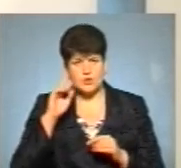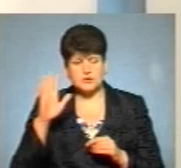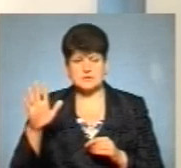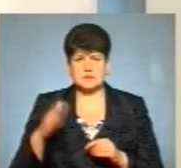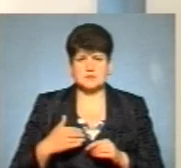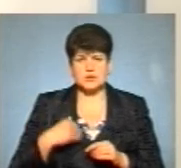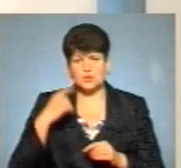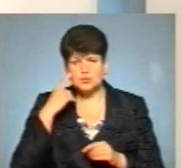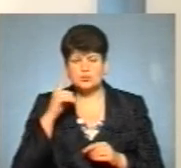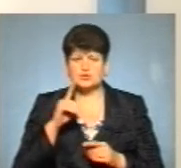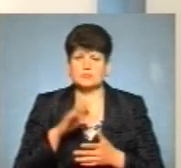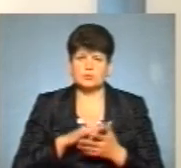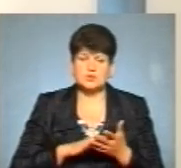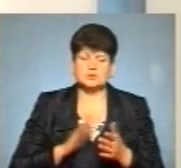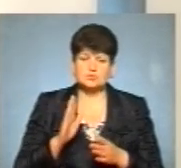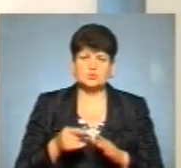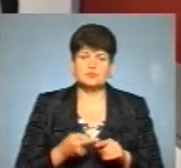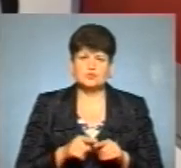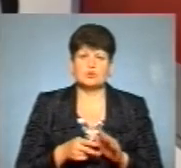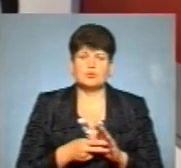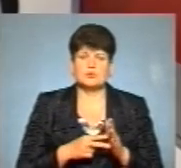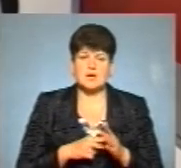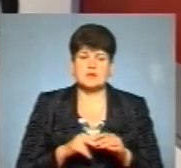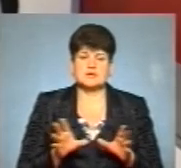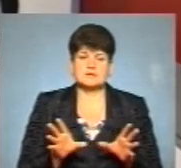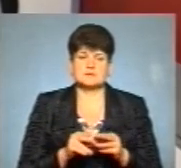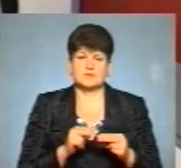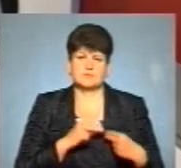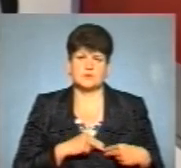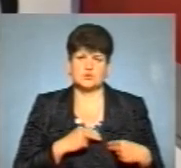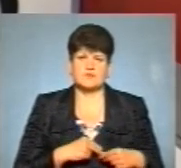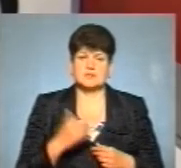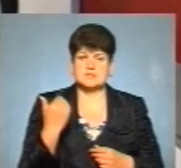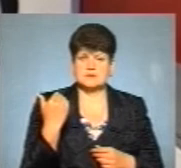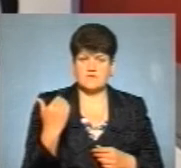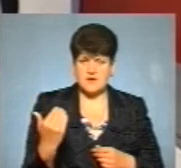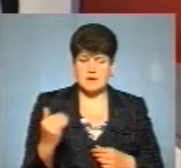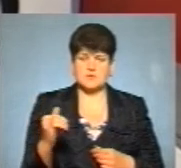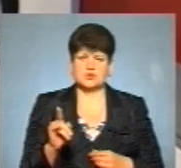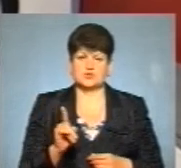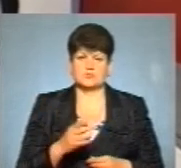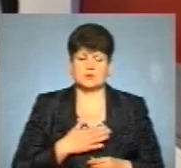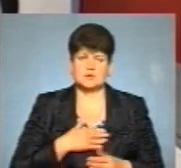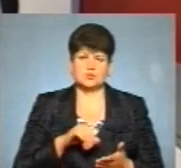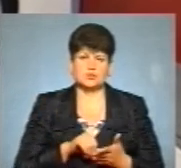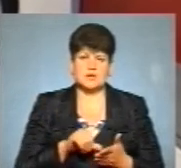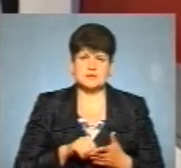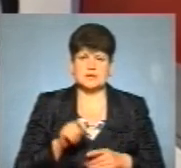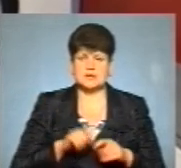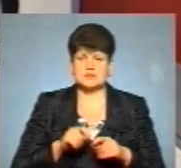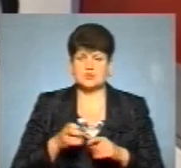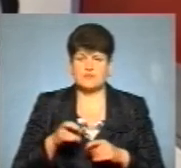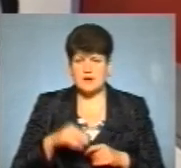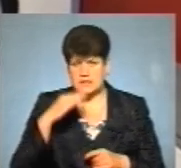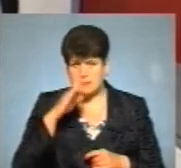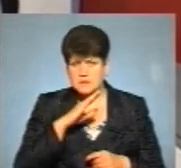думаю, що ми далі будемо в тому ж плані інформувати, співпрацювати із вами, і щоб наші учасники тестування, батьки